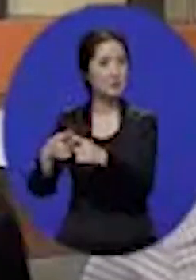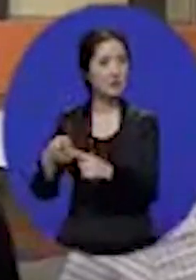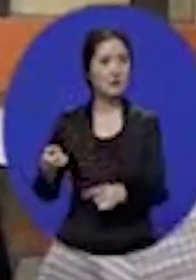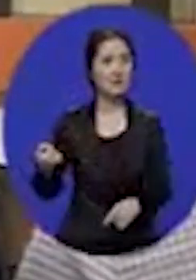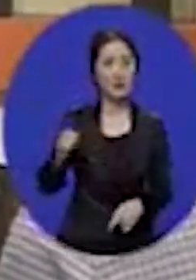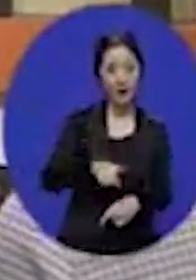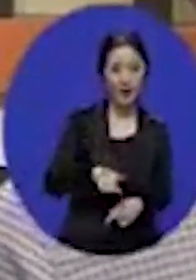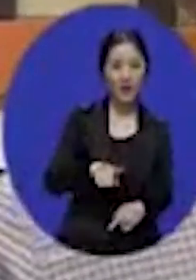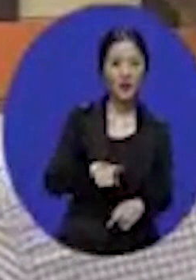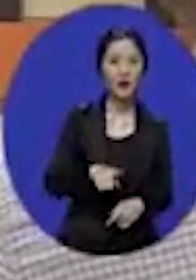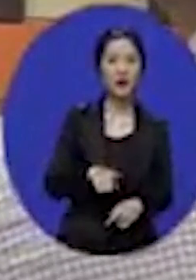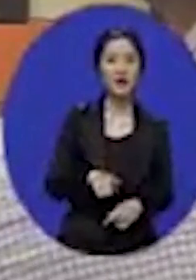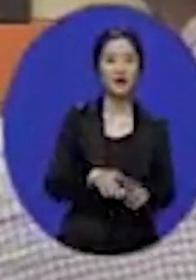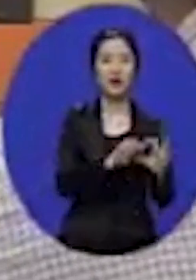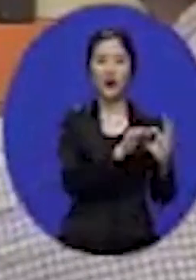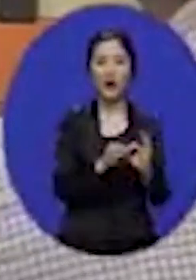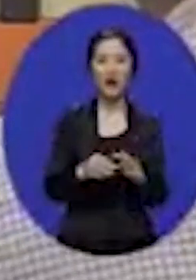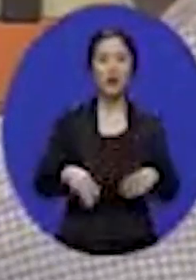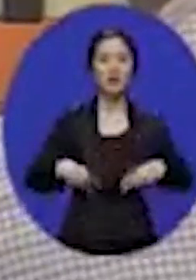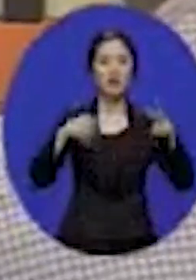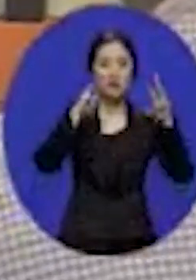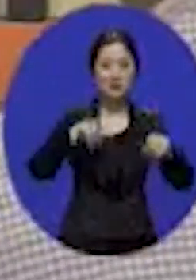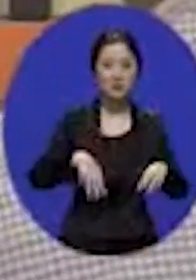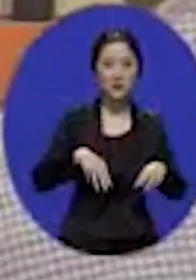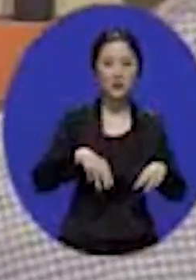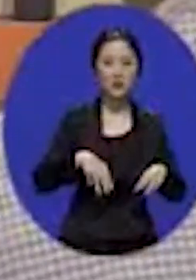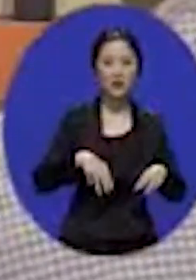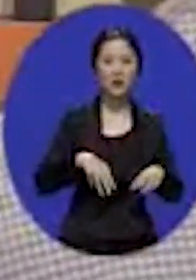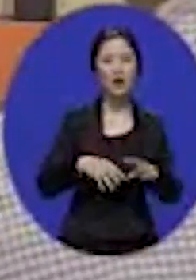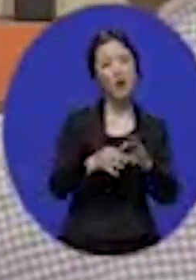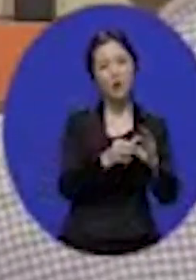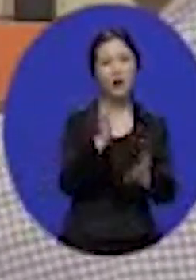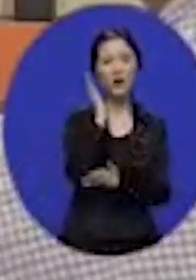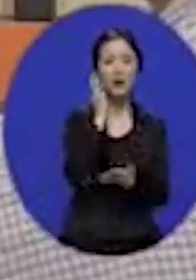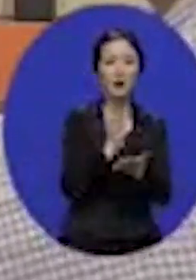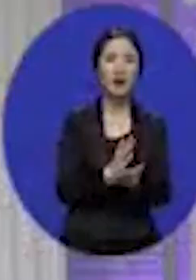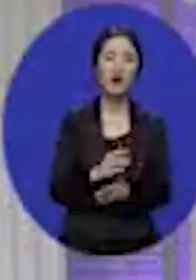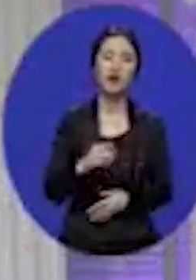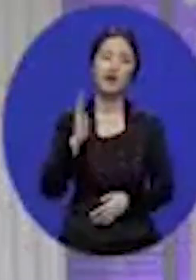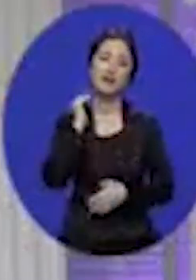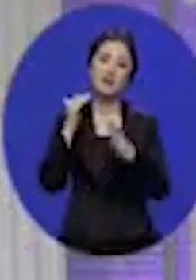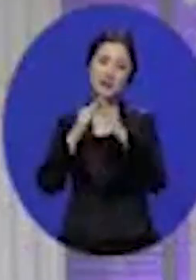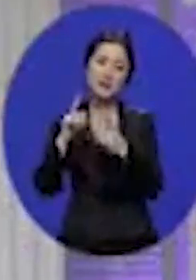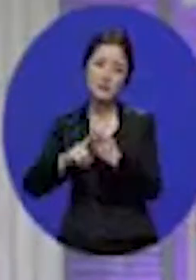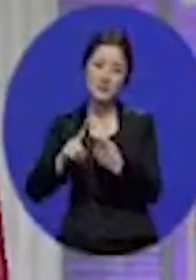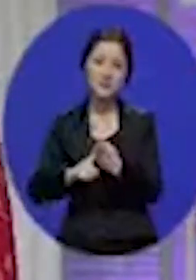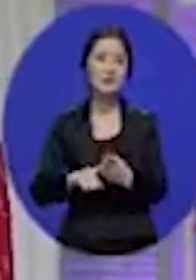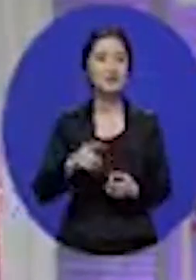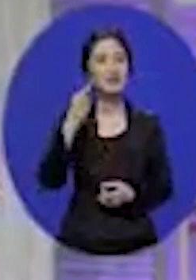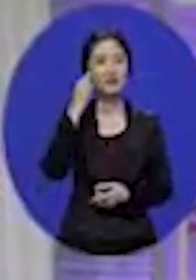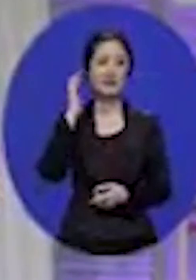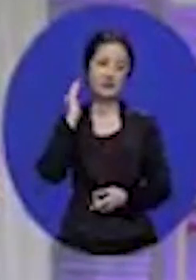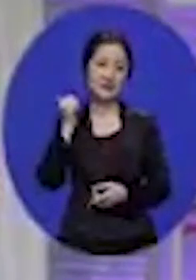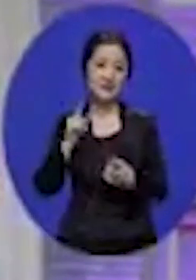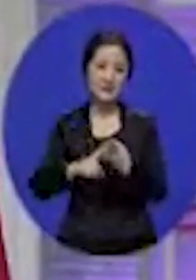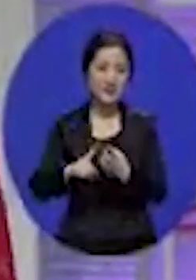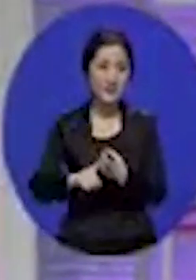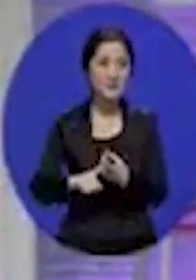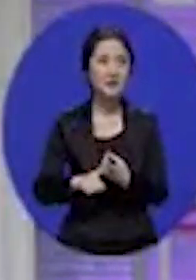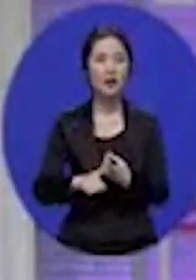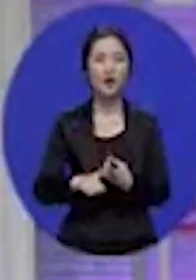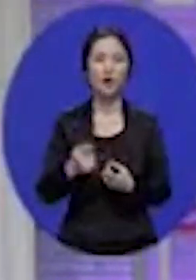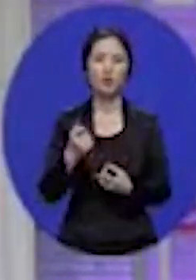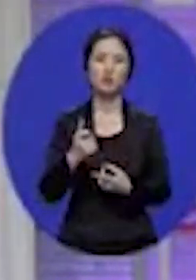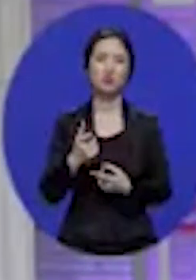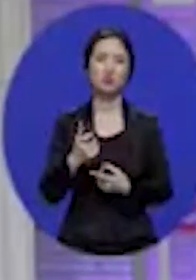춘천에서 전해드립니다. 나도 청와대 뉴스를 좀 하고 싶은 거야. 오바마 대통령이 뭐 청와대를 방문하고 이런 뉴스를